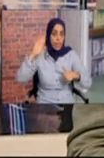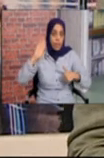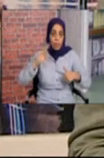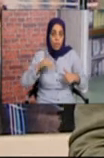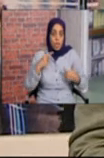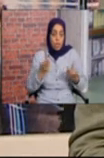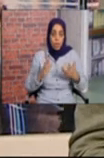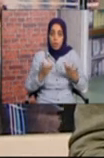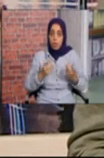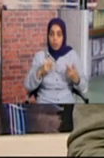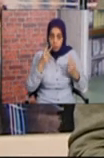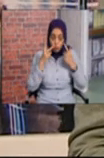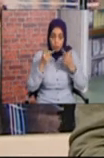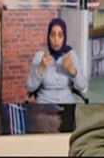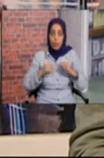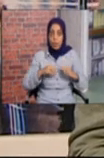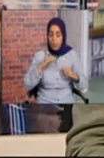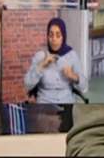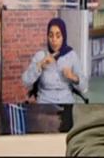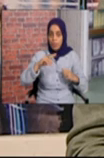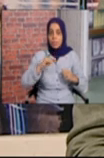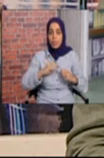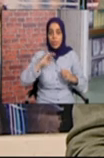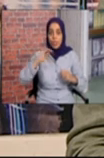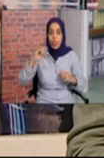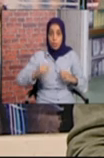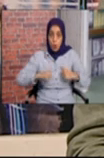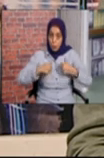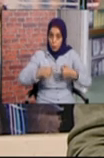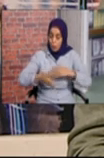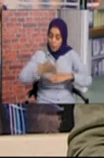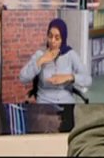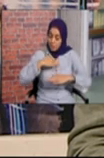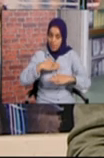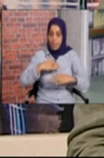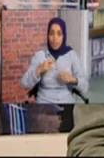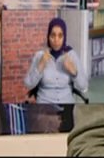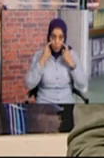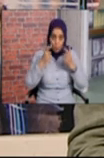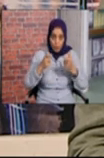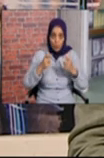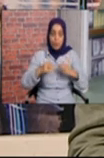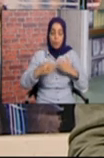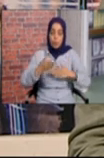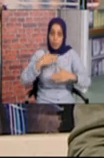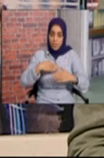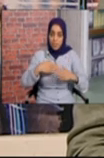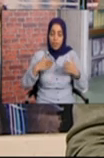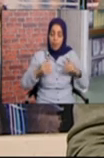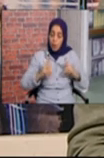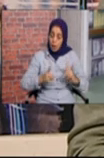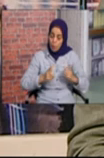رايك حضرتك استاذه نوره نشوف جانب من كلمه سياده الرئيس ونعود في قمه تجمع الفيشغراد في بودابست عاصمه